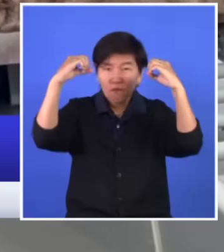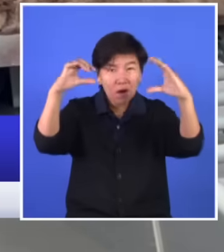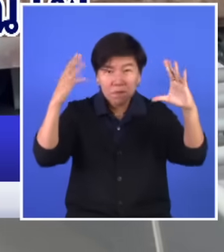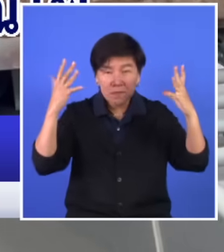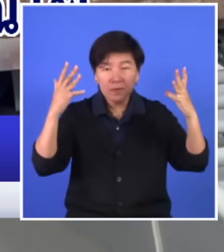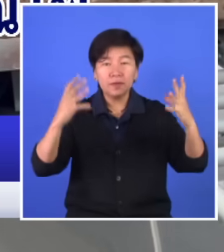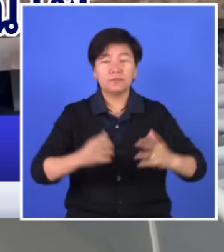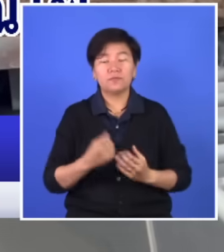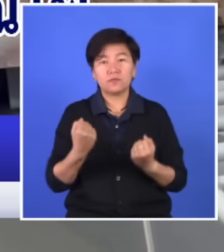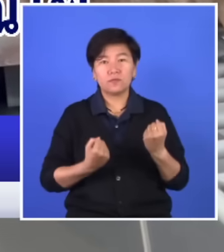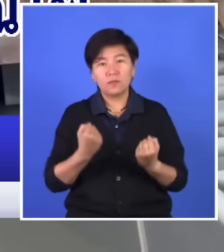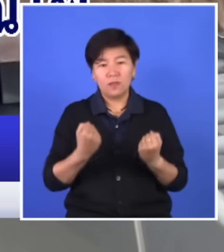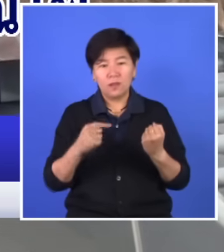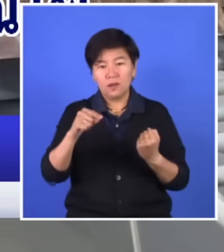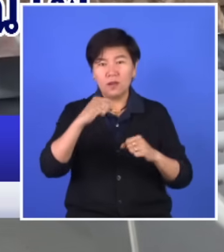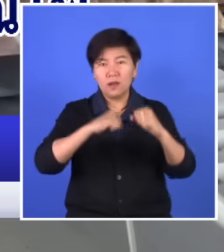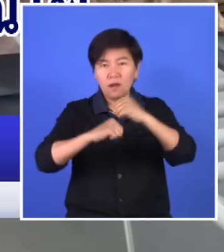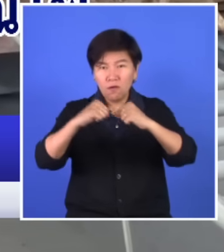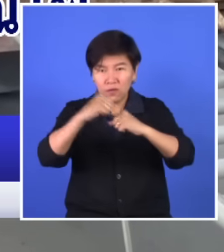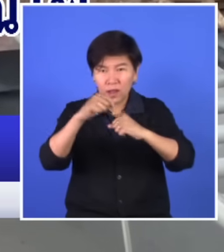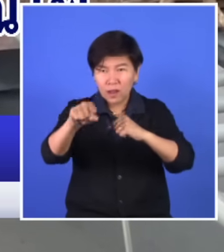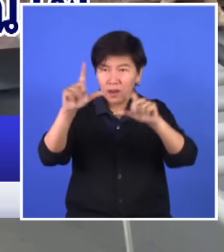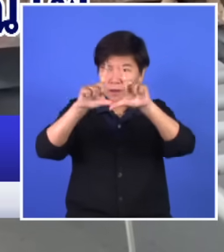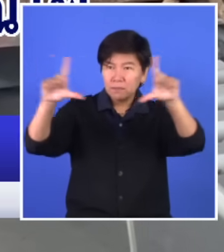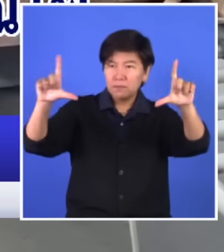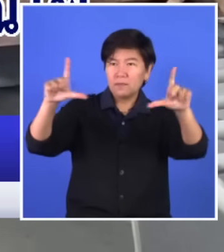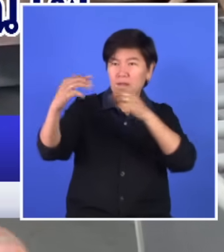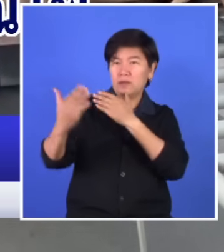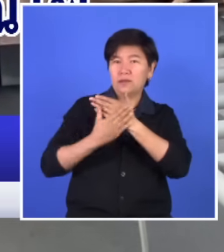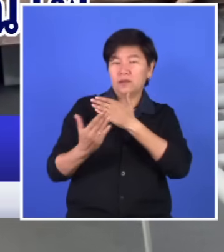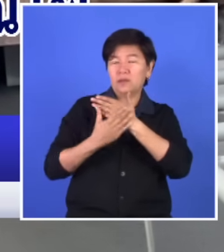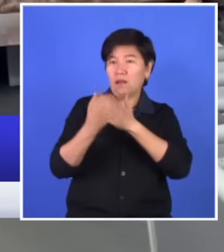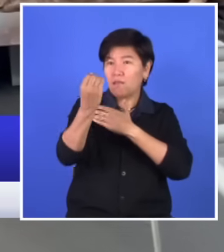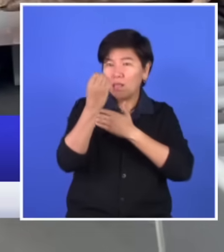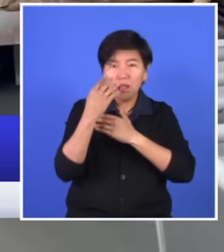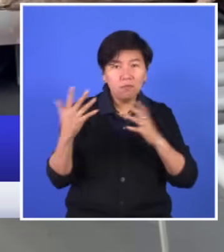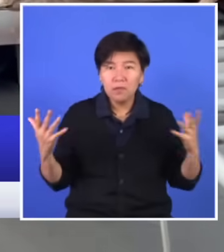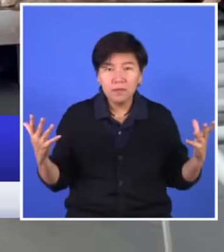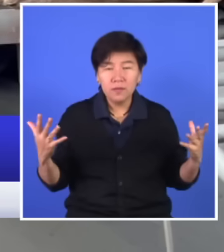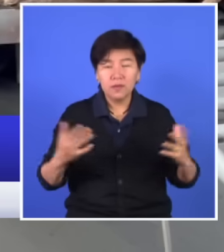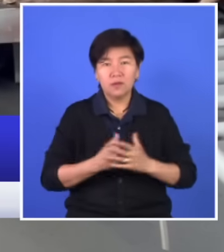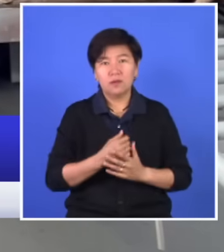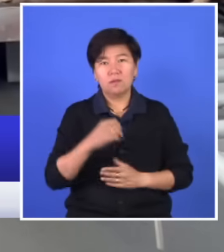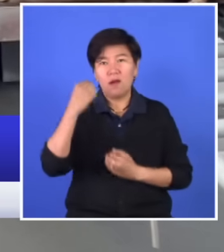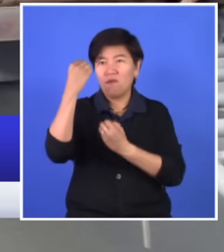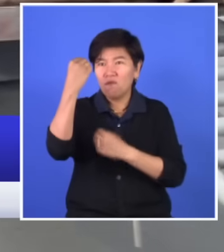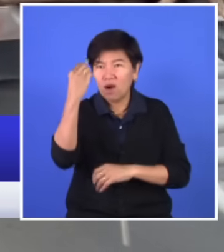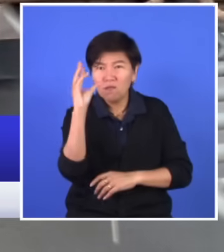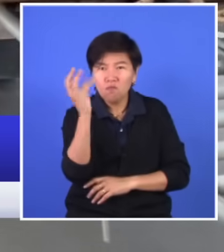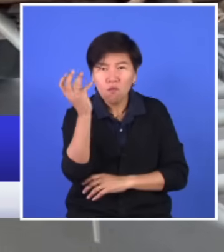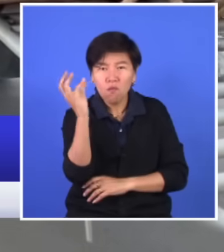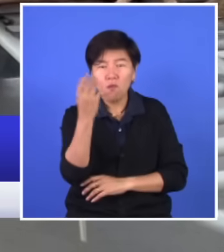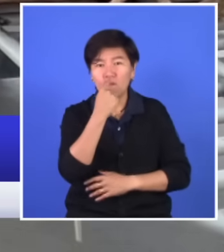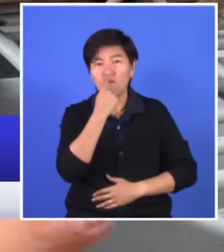เอ่อการก่อสร้างทางก็ไม่มีเอ่อสัญลักษณ์ไฟหรือเอ่อ